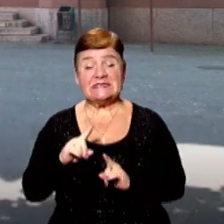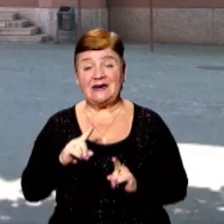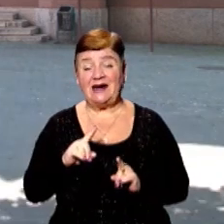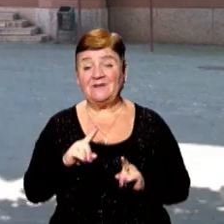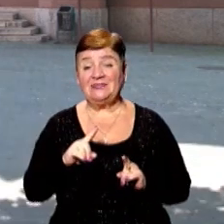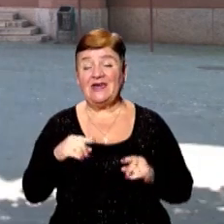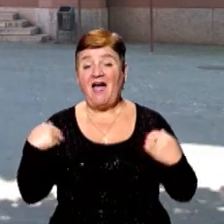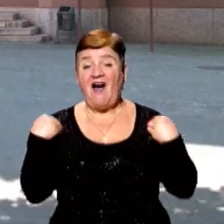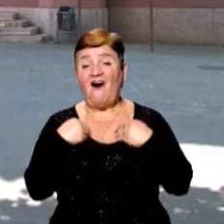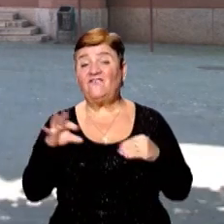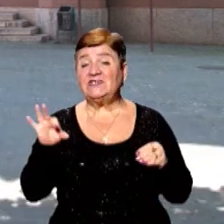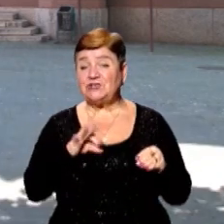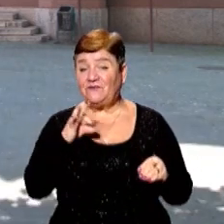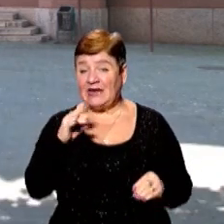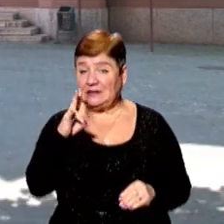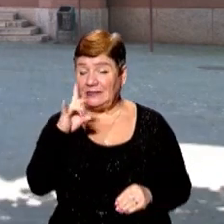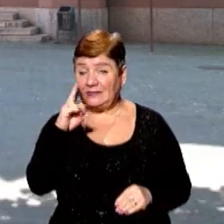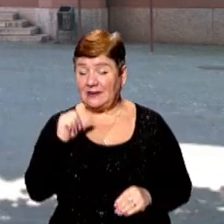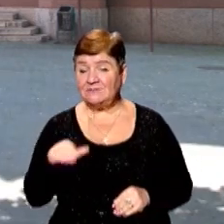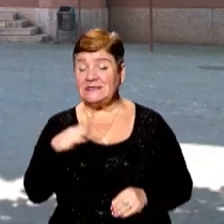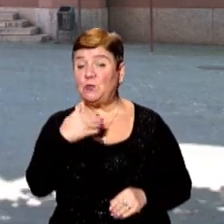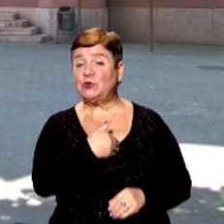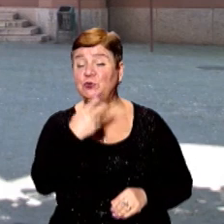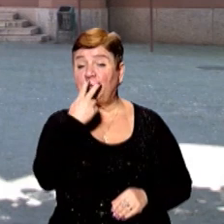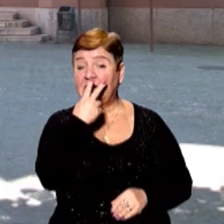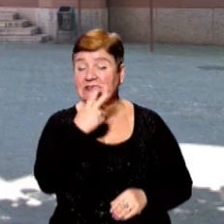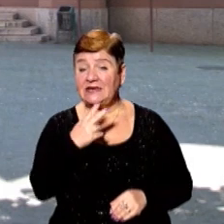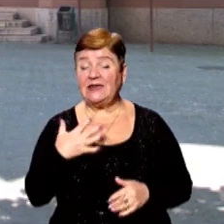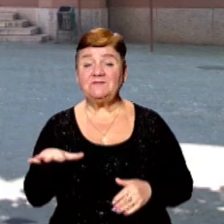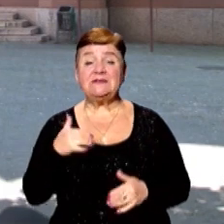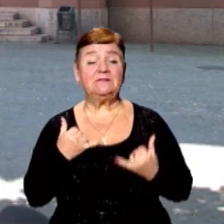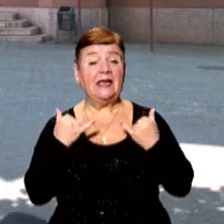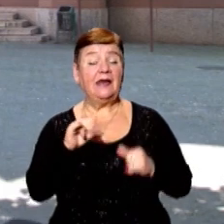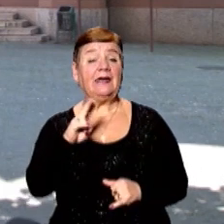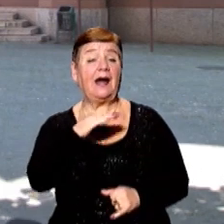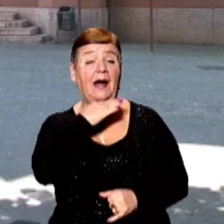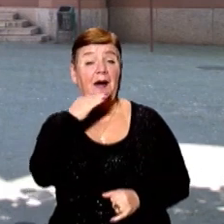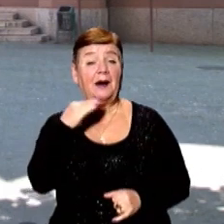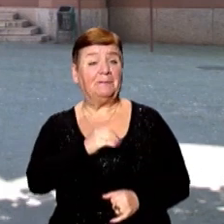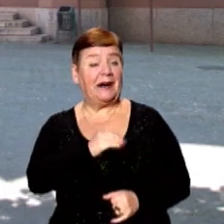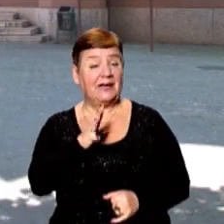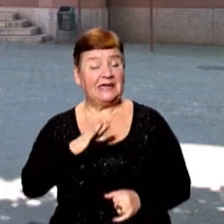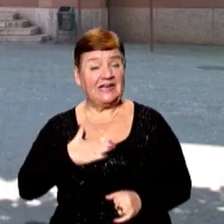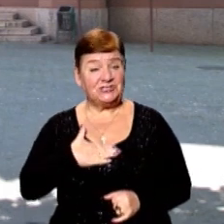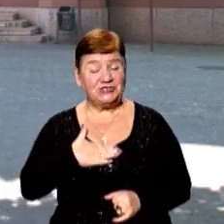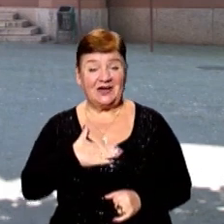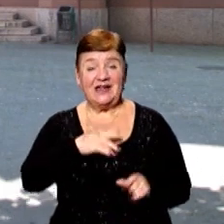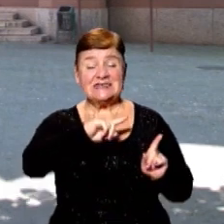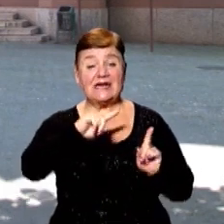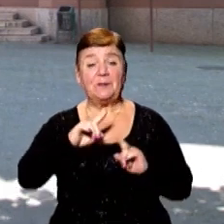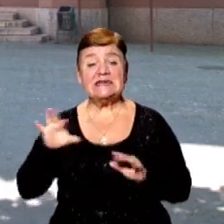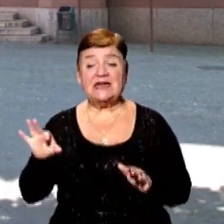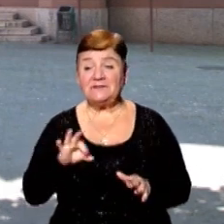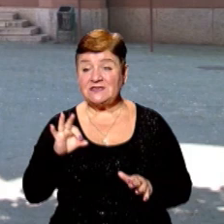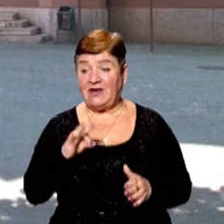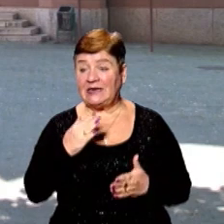І, звичайно, хочемо показати всім нашим шанувальникам, яка багата є наша і закарпатська вишиванка, тому що в нашому